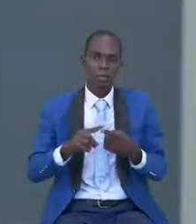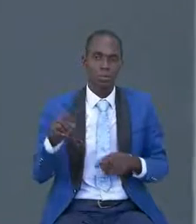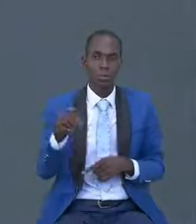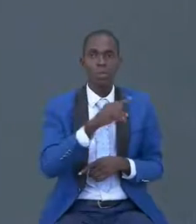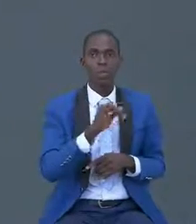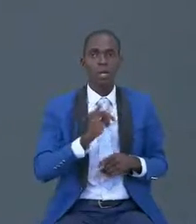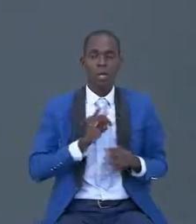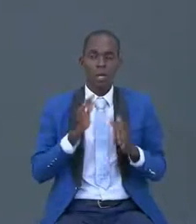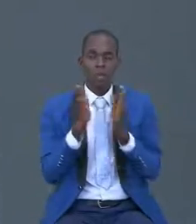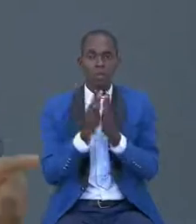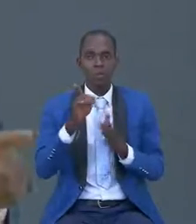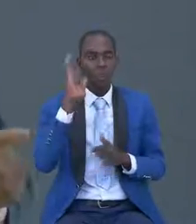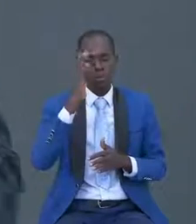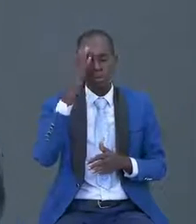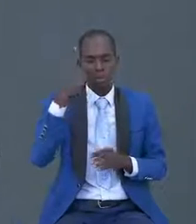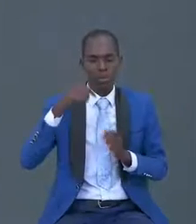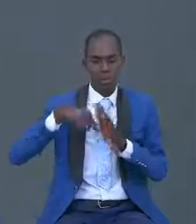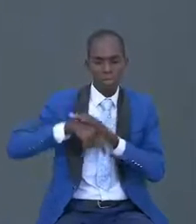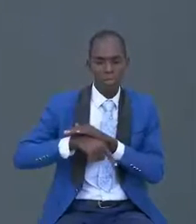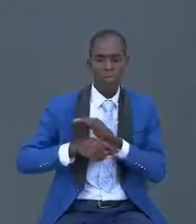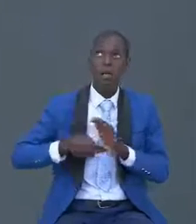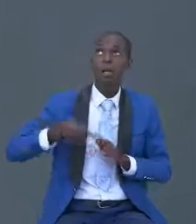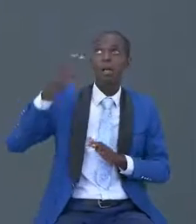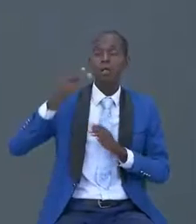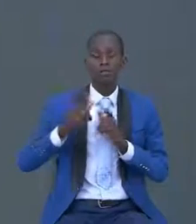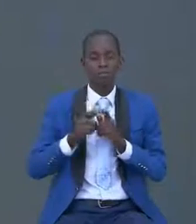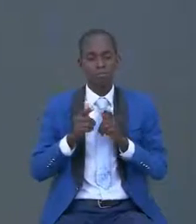prie que tu connaisses la profondeur, la hauteur,